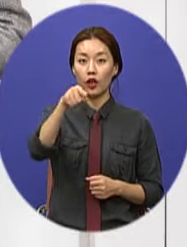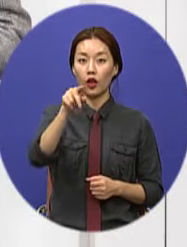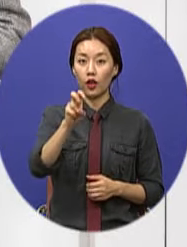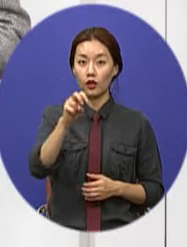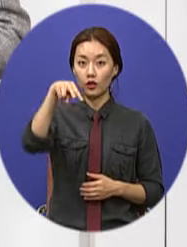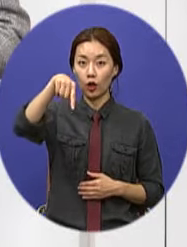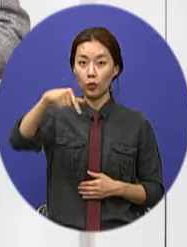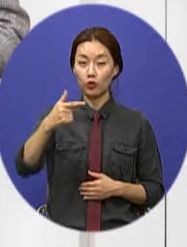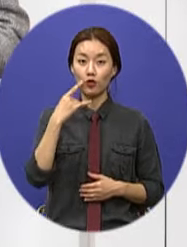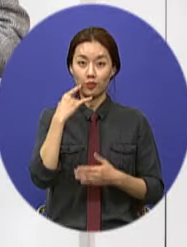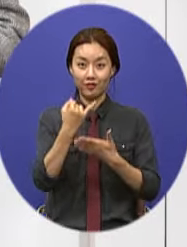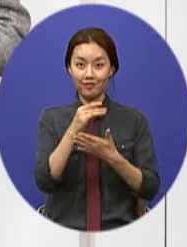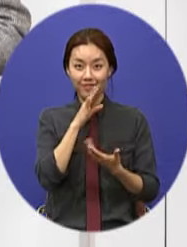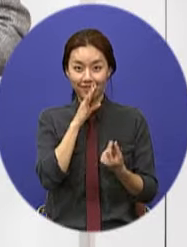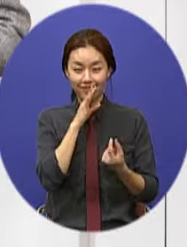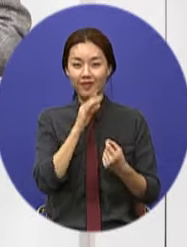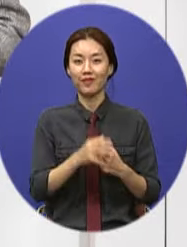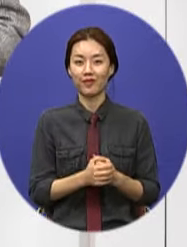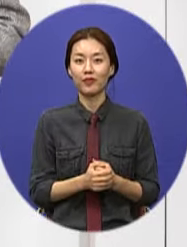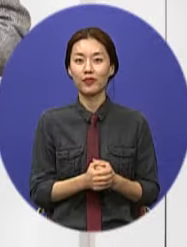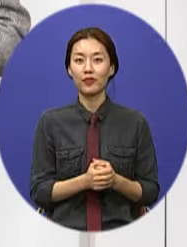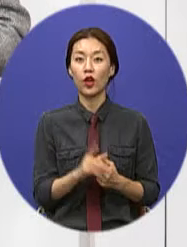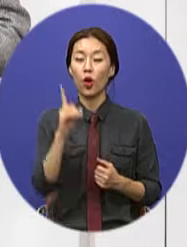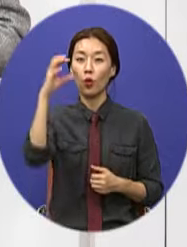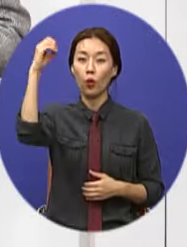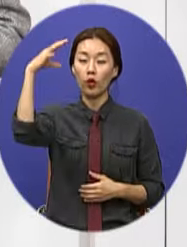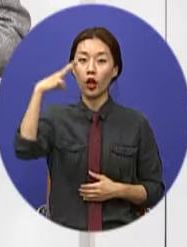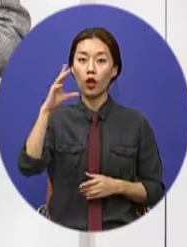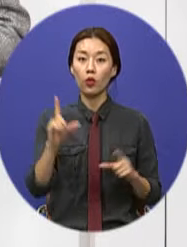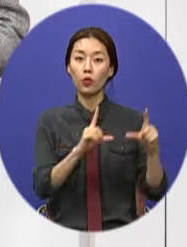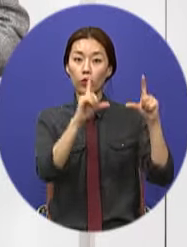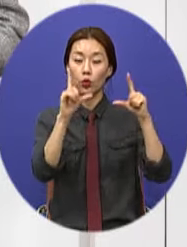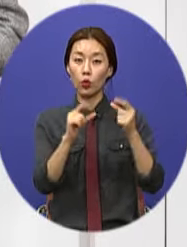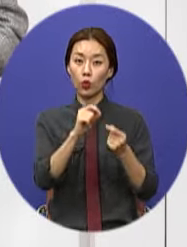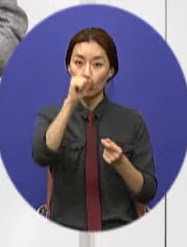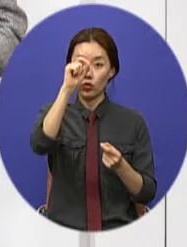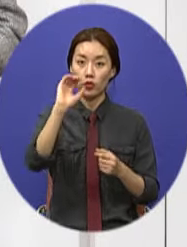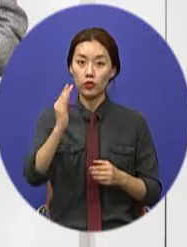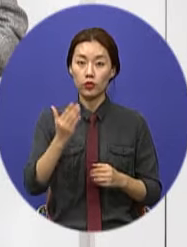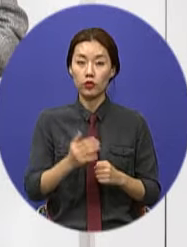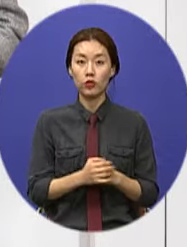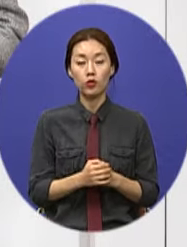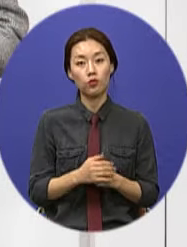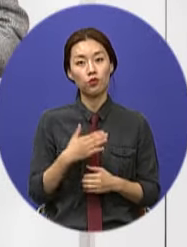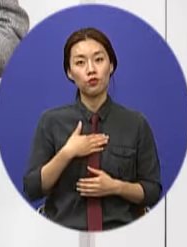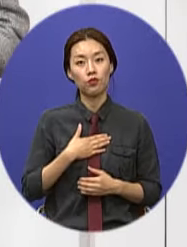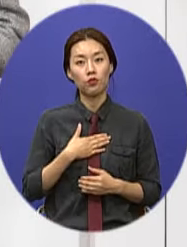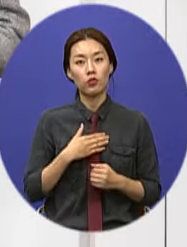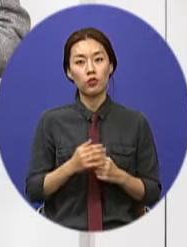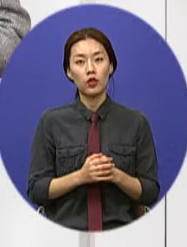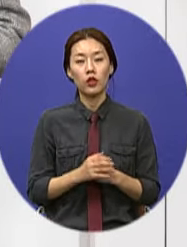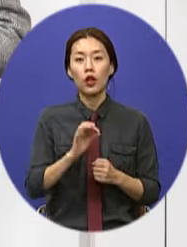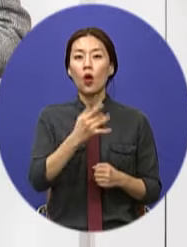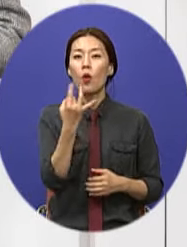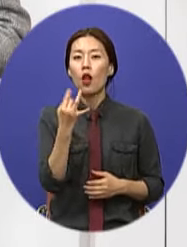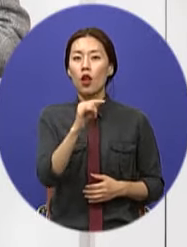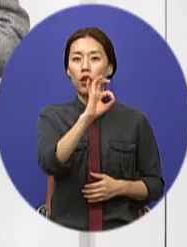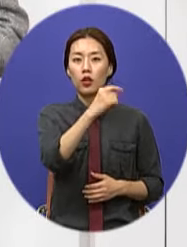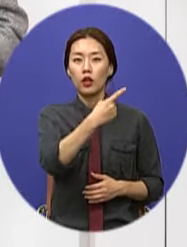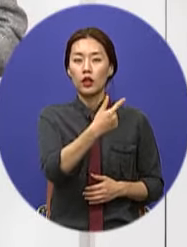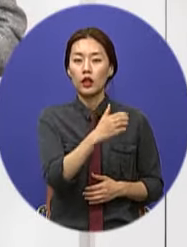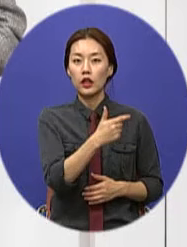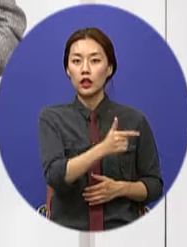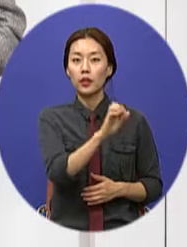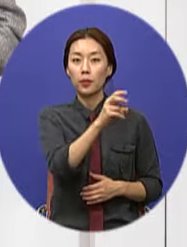맞죠? 예, 예. 예. 고양시 사신 지 오래되셨어요? 아니, 저쪽 은평구에 살다가 이쪽으로